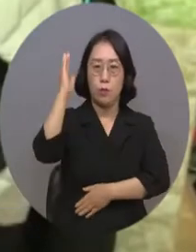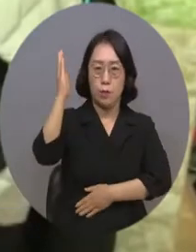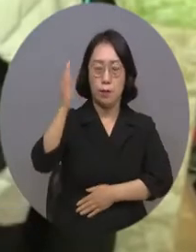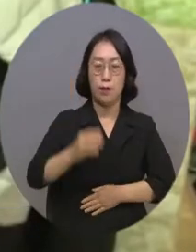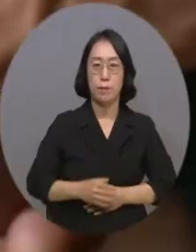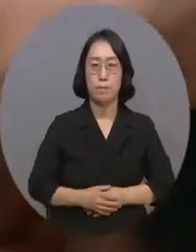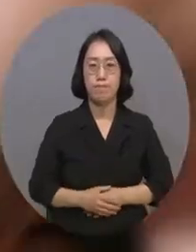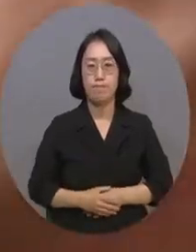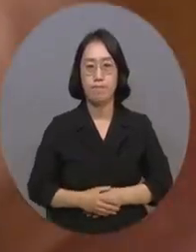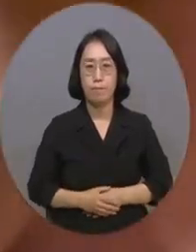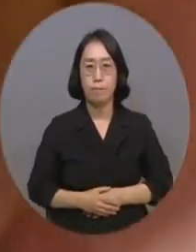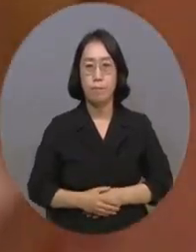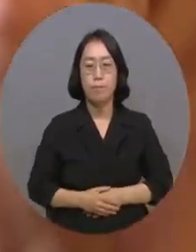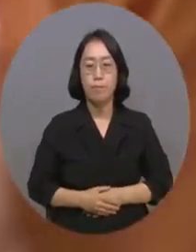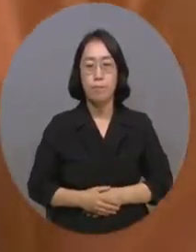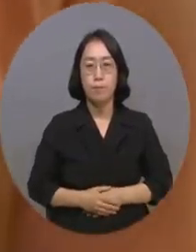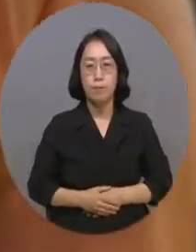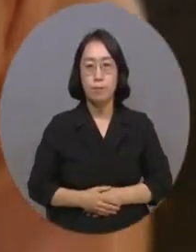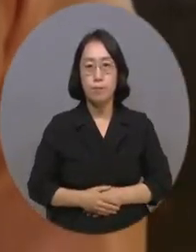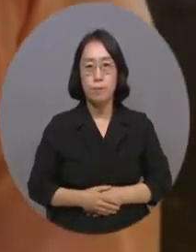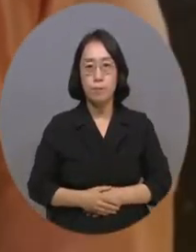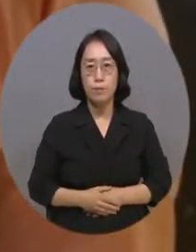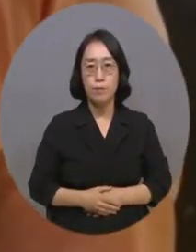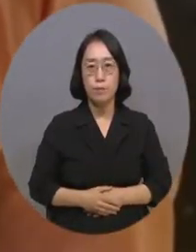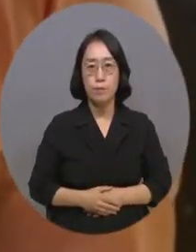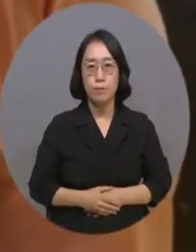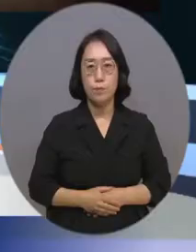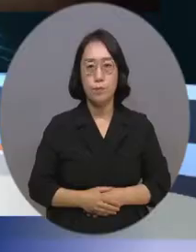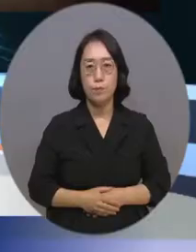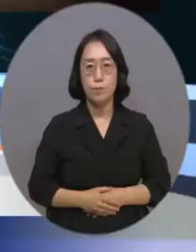표명했습니다. 복지TV 뉴스 이가은입니다.